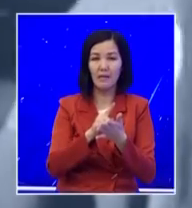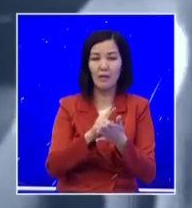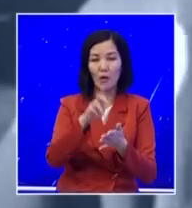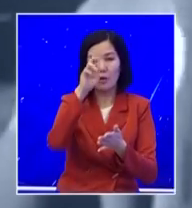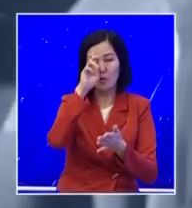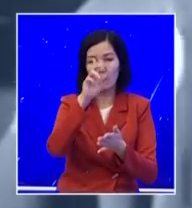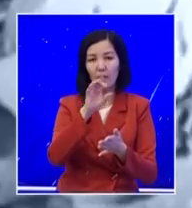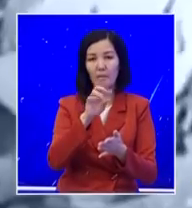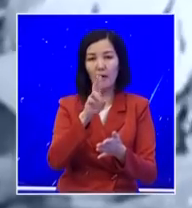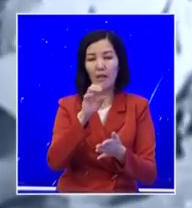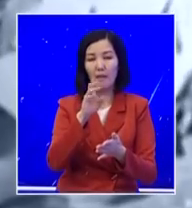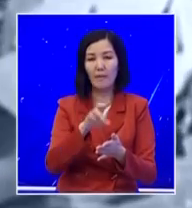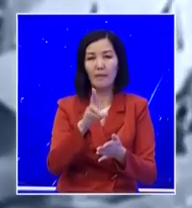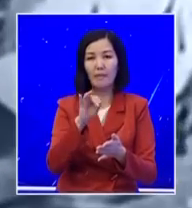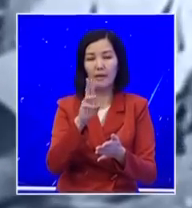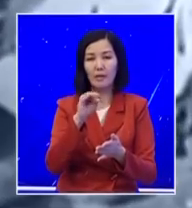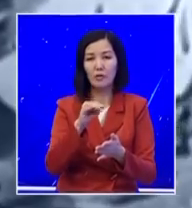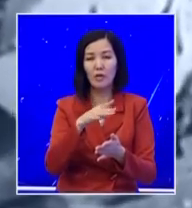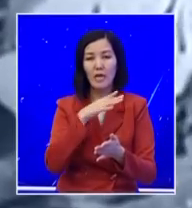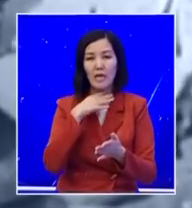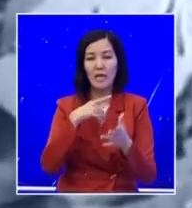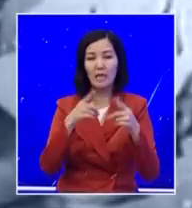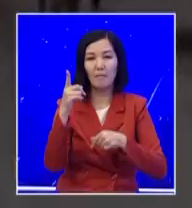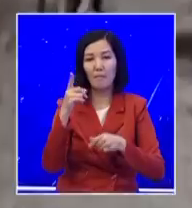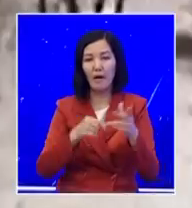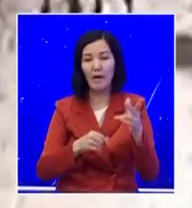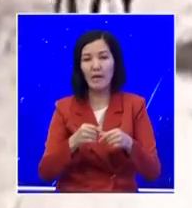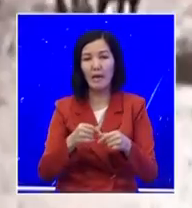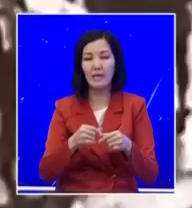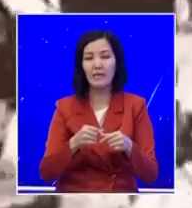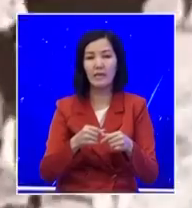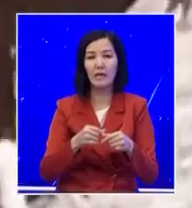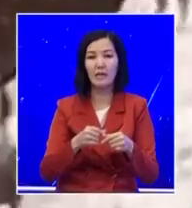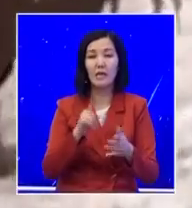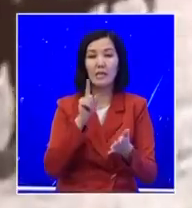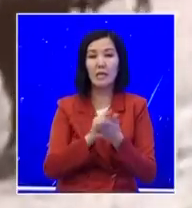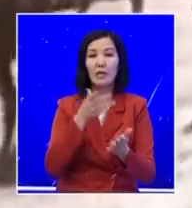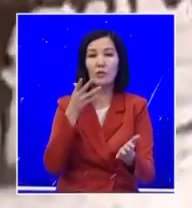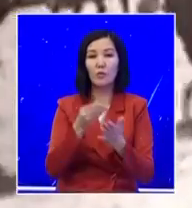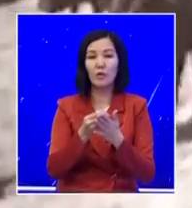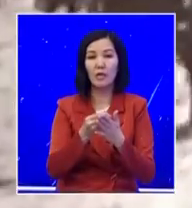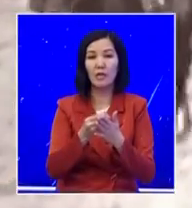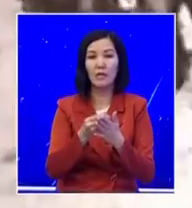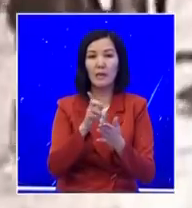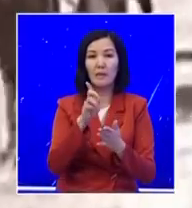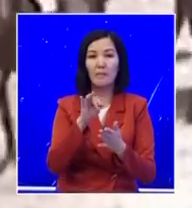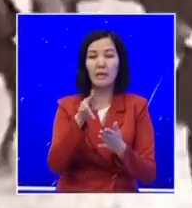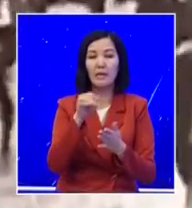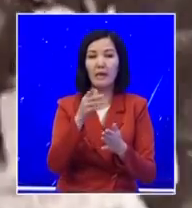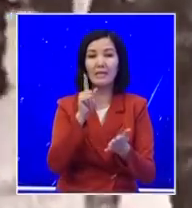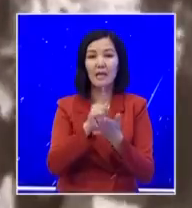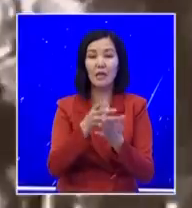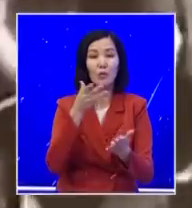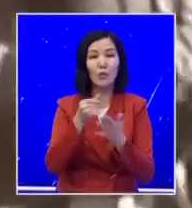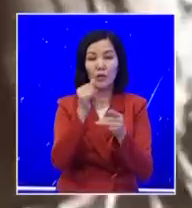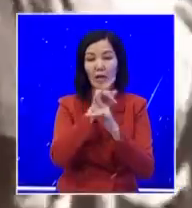үкімет Балабек Байнусерұлына ет, май, бидай салығын салады. Ет пен май салығын өтеп болған Балабек бидай салғын өте алмайды. Өйткені ол